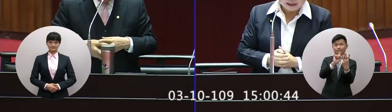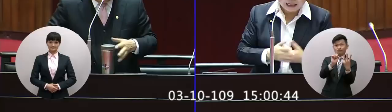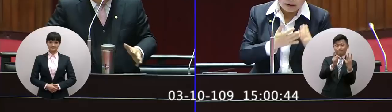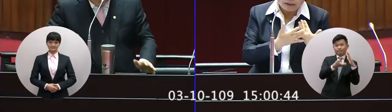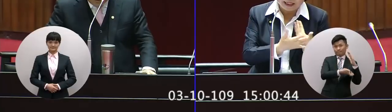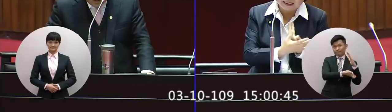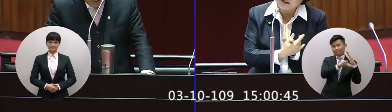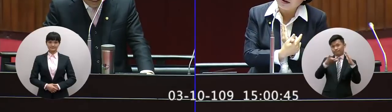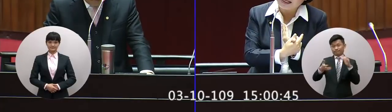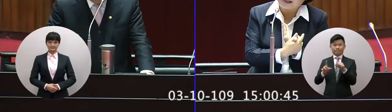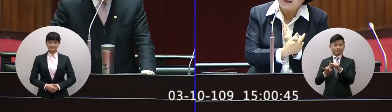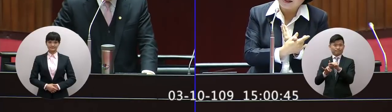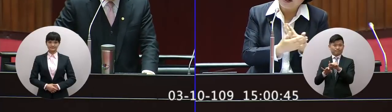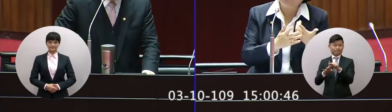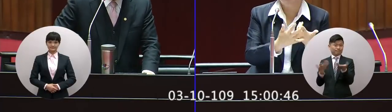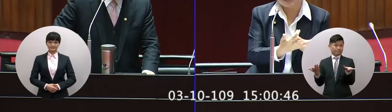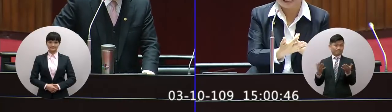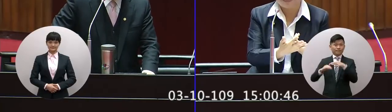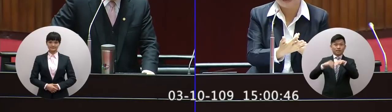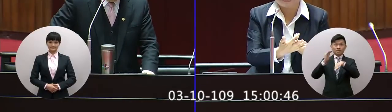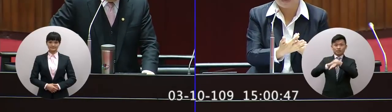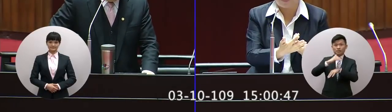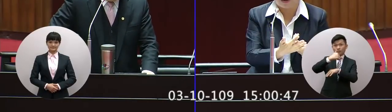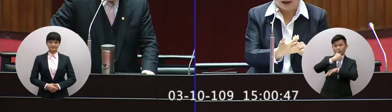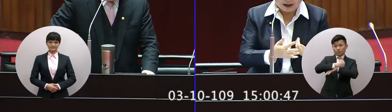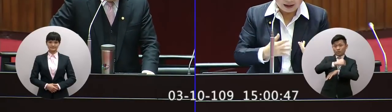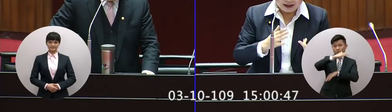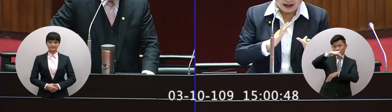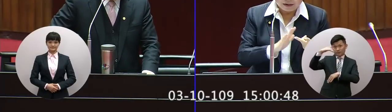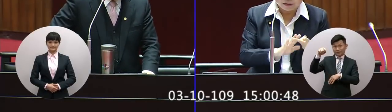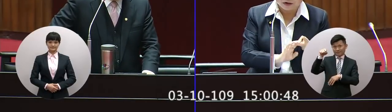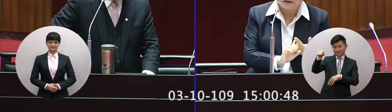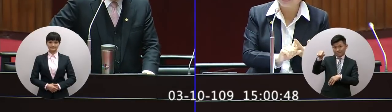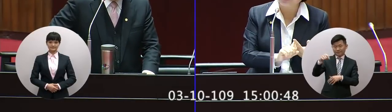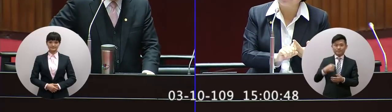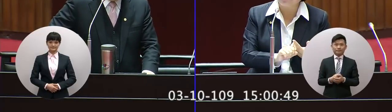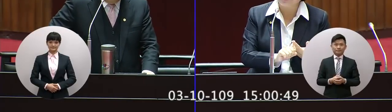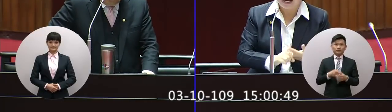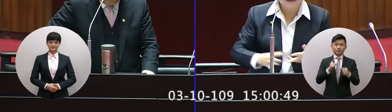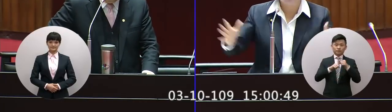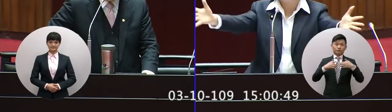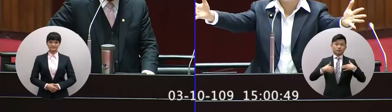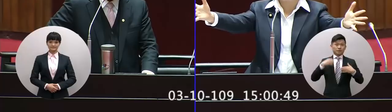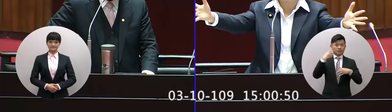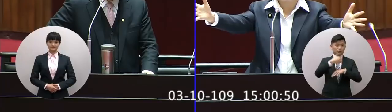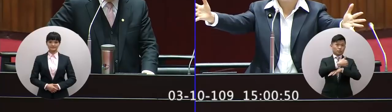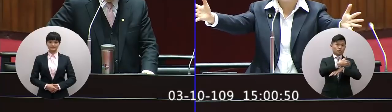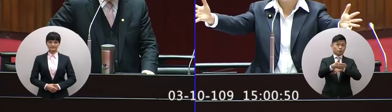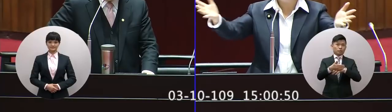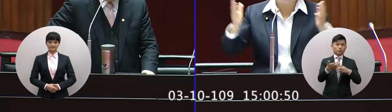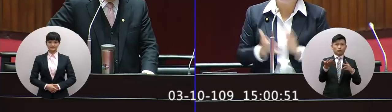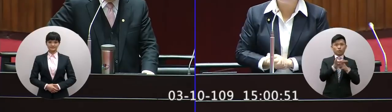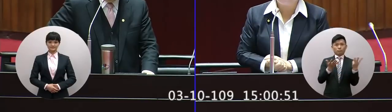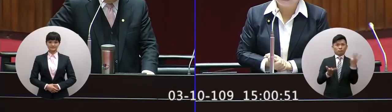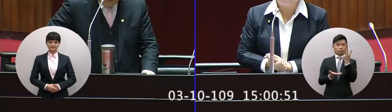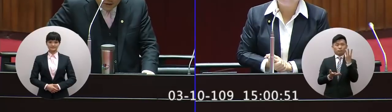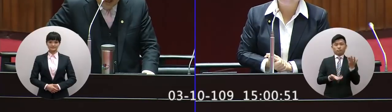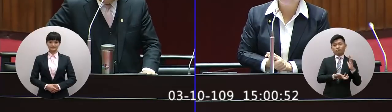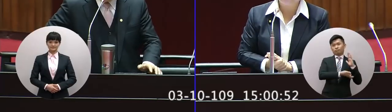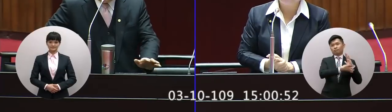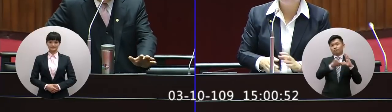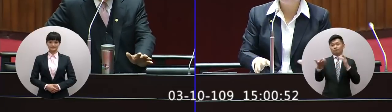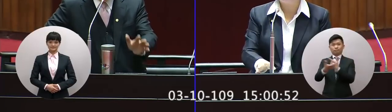来？在我们的成功里，雾峰审议会里待过，还有我们的中兴新村，还是通通一起去？请教苏院